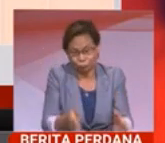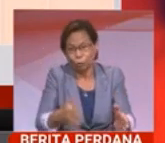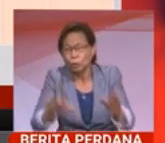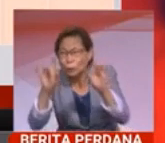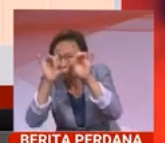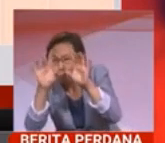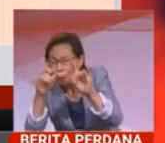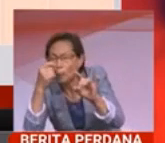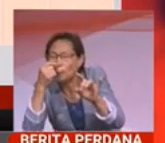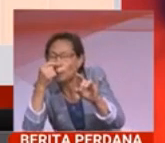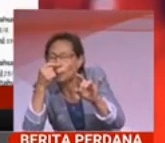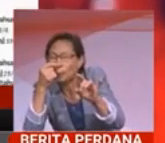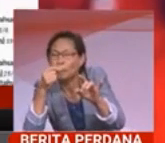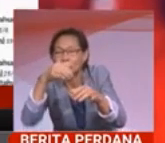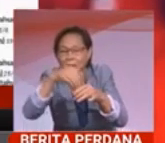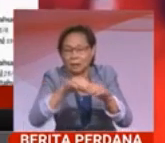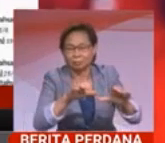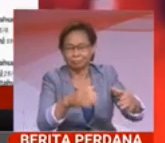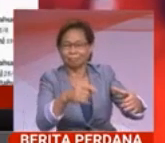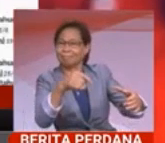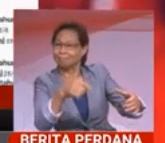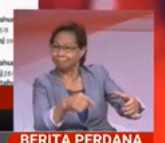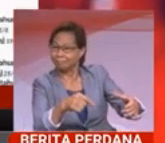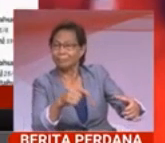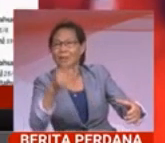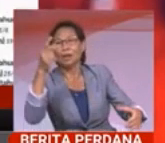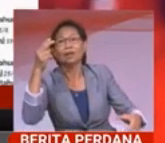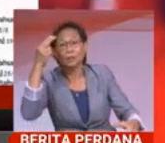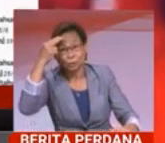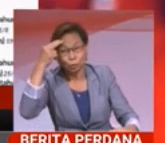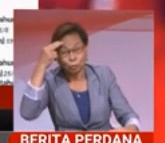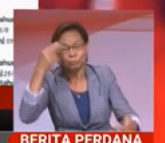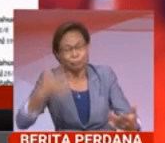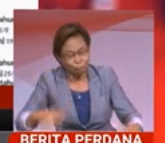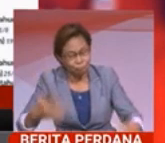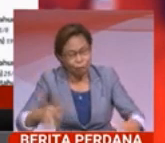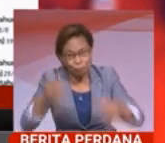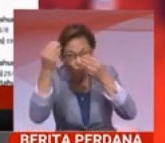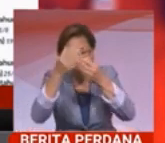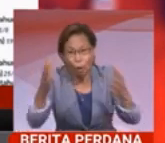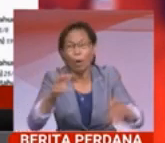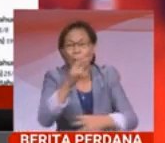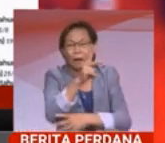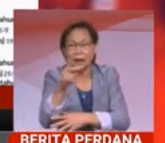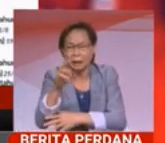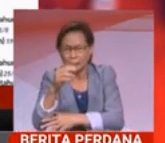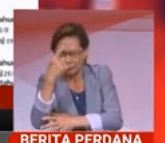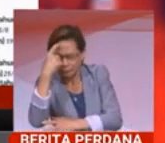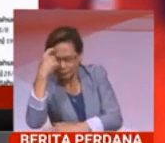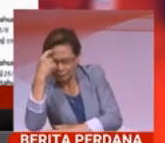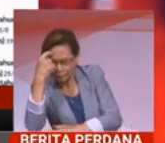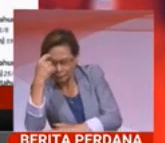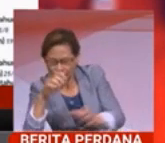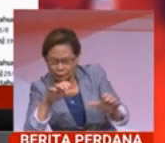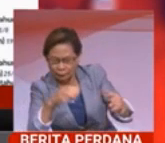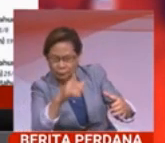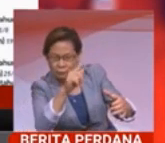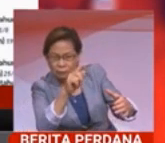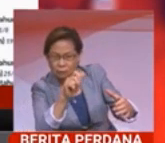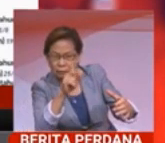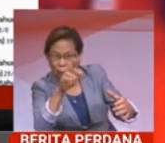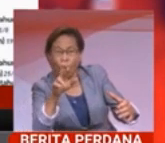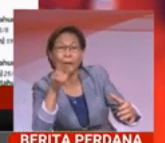telah disaring dalam fase ini tahun sejatine syam juga memaklumkan kementerian kesehatan mengecak q-fast tetawa